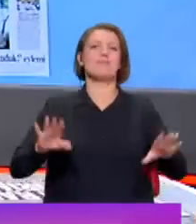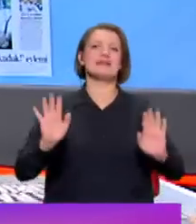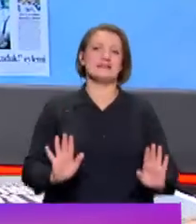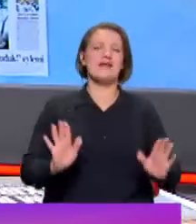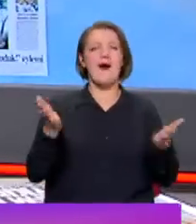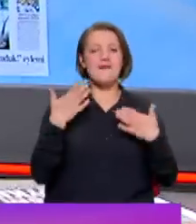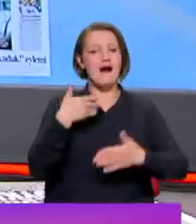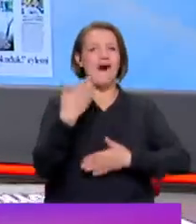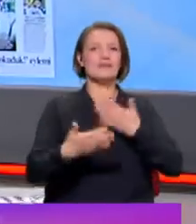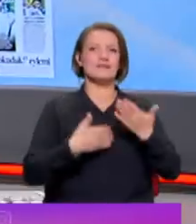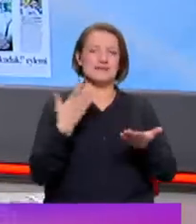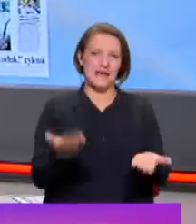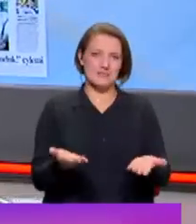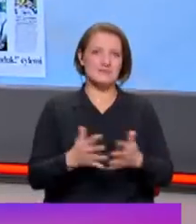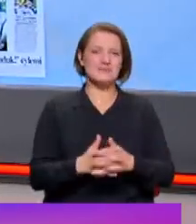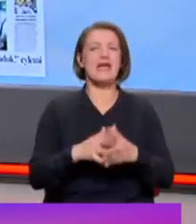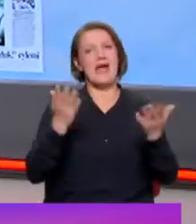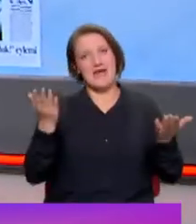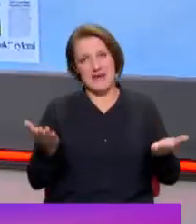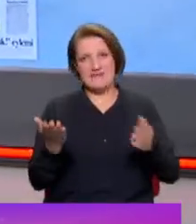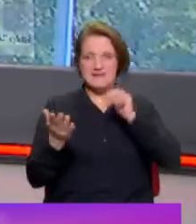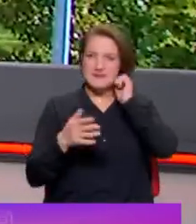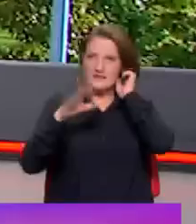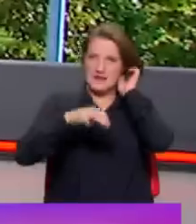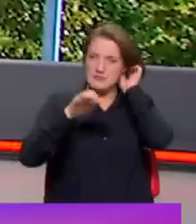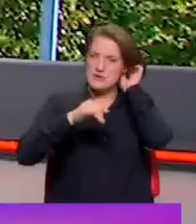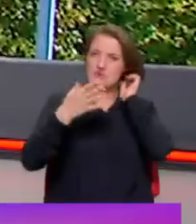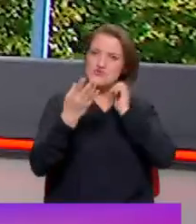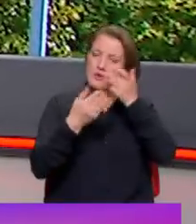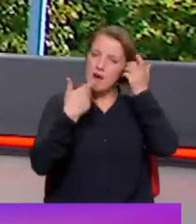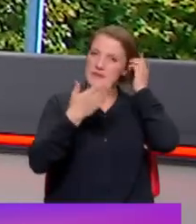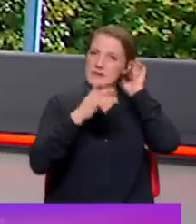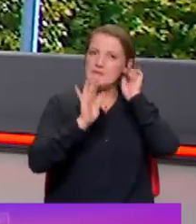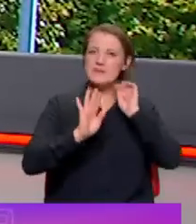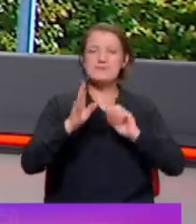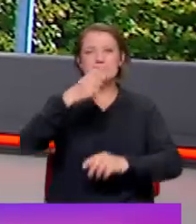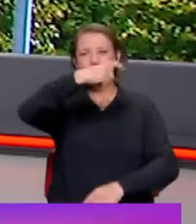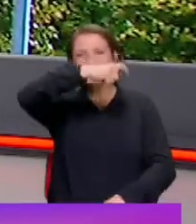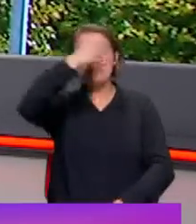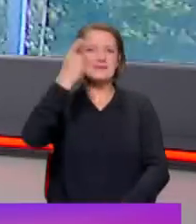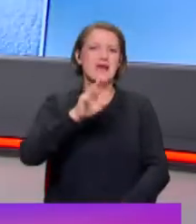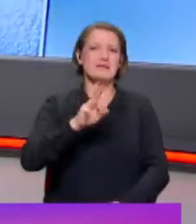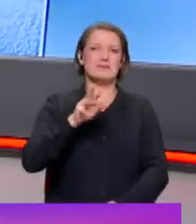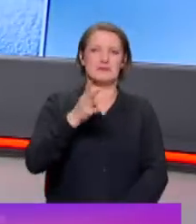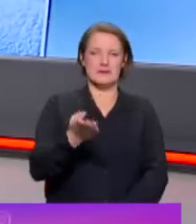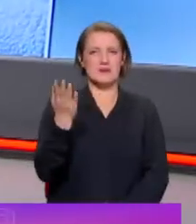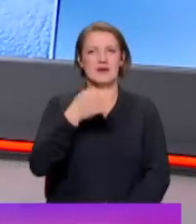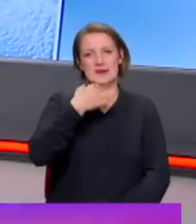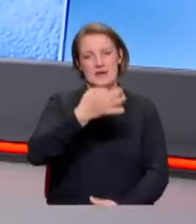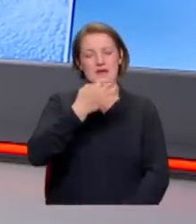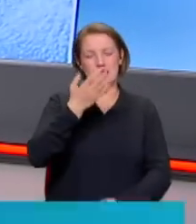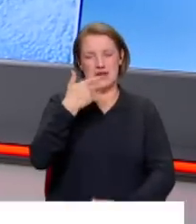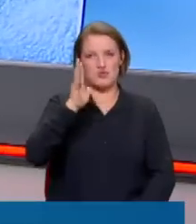ama havadan bahsederken Eee Evet yağmurdan çok bahsedemez andan bahsettiğimiz günlerden